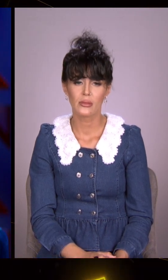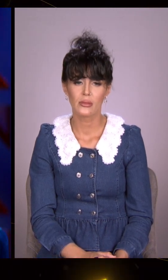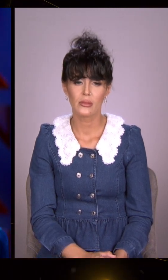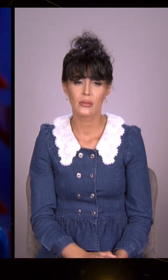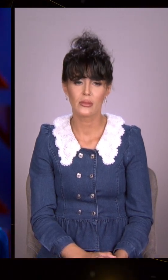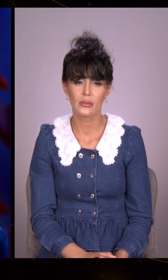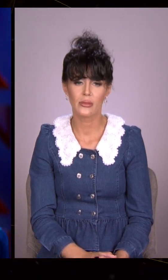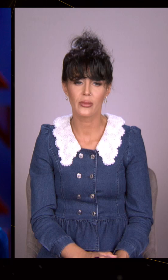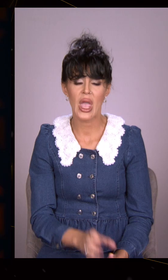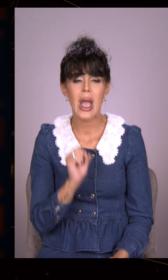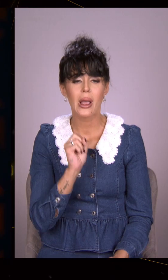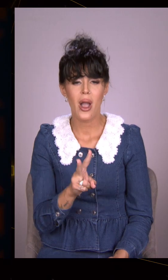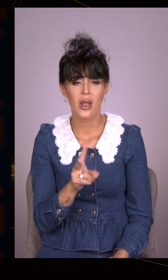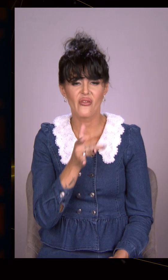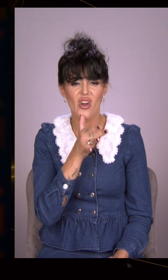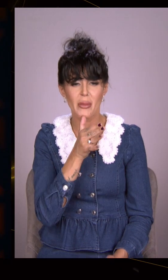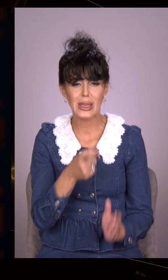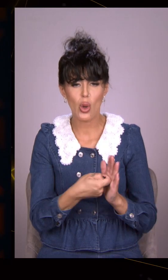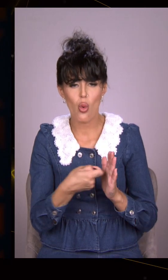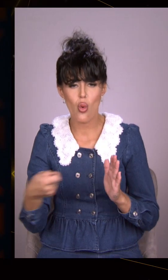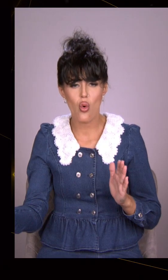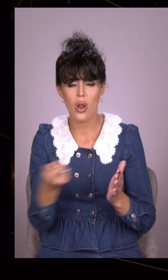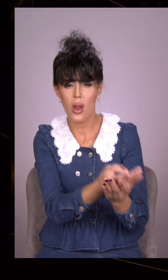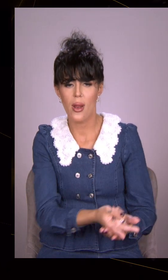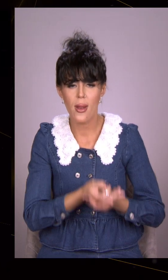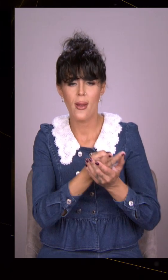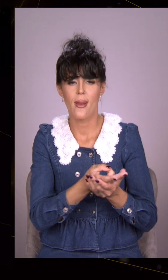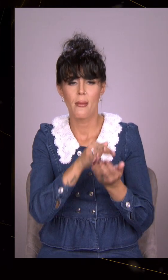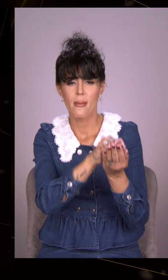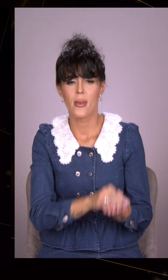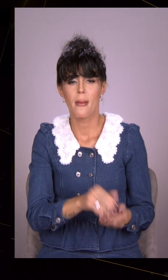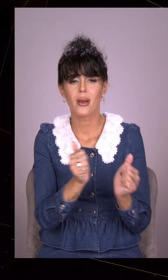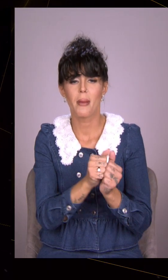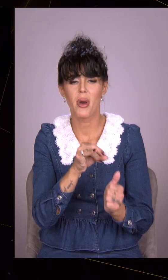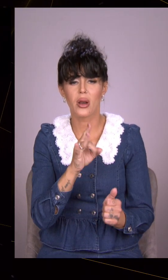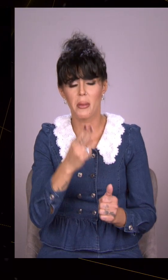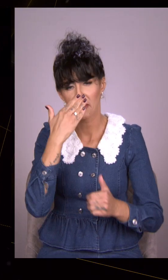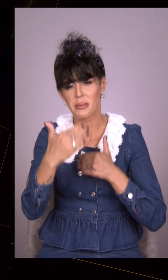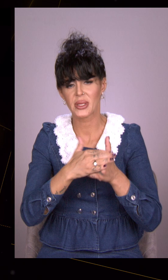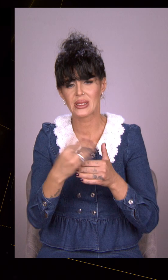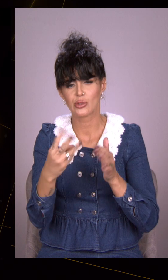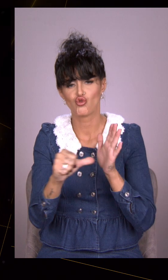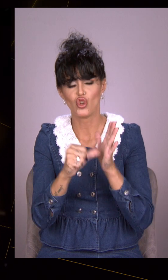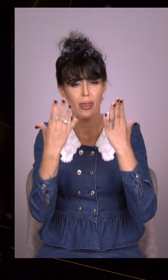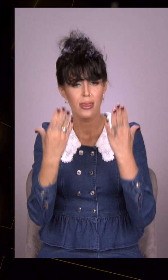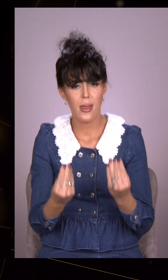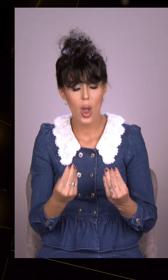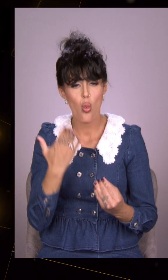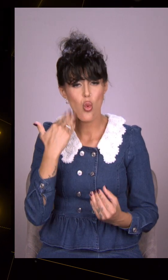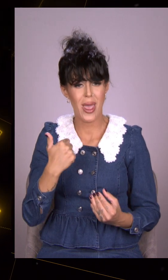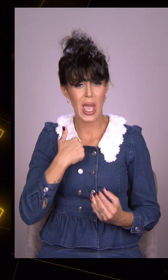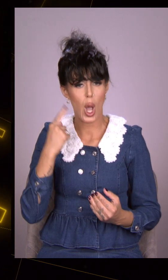Тіла вашої доньки та онука були в тому парку. 36 днів вони були там похоронені. Як я узнала, коли